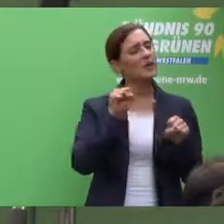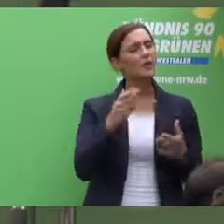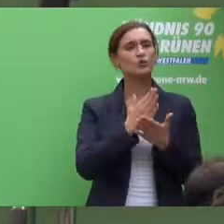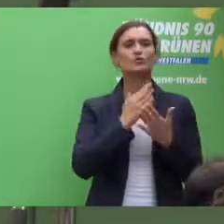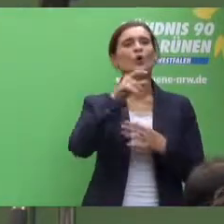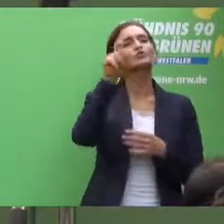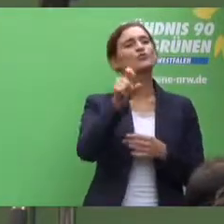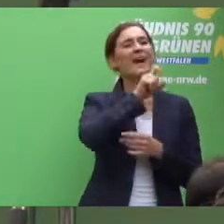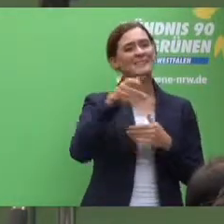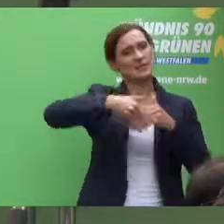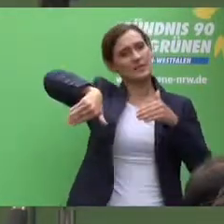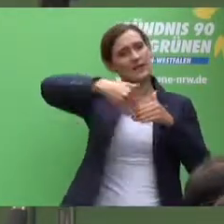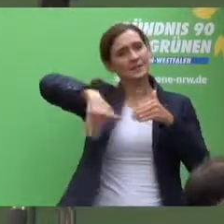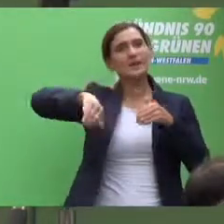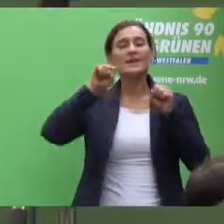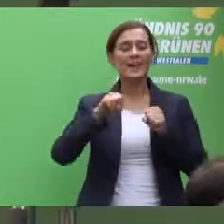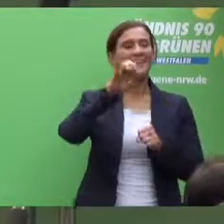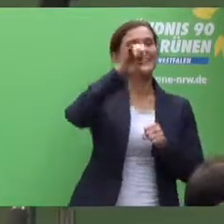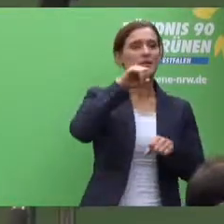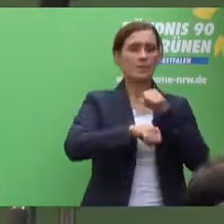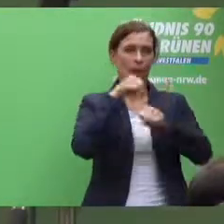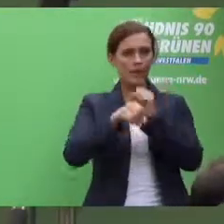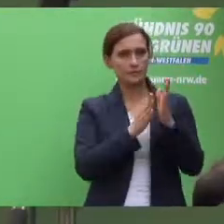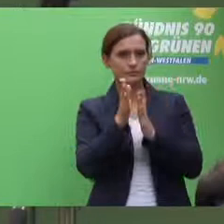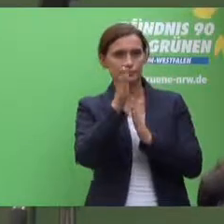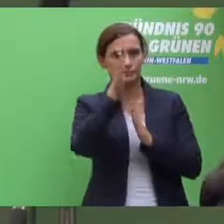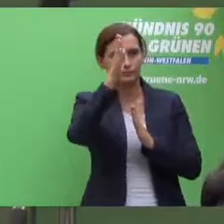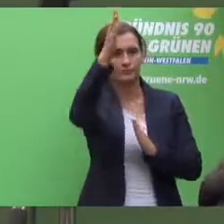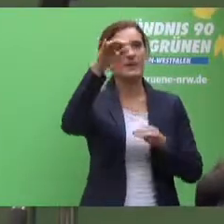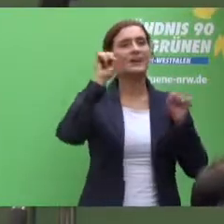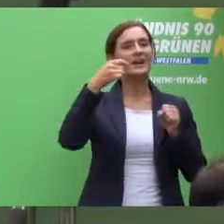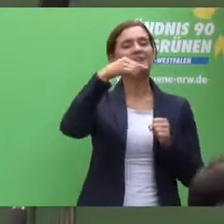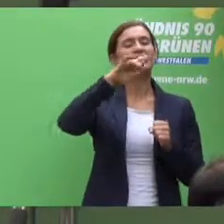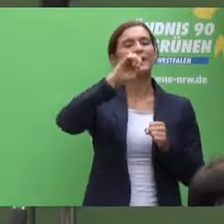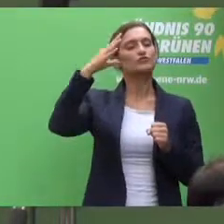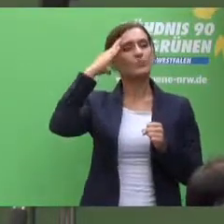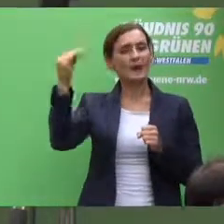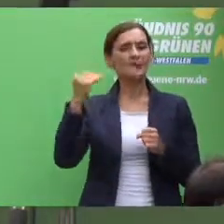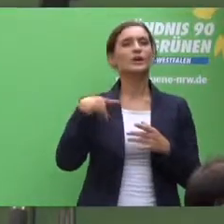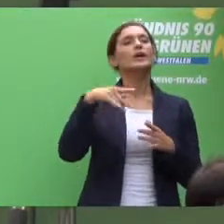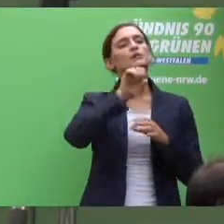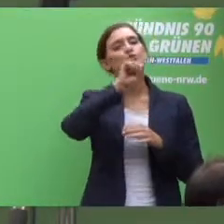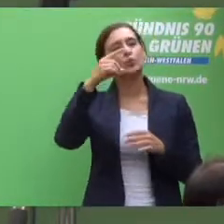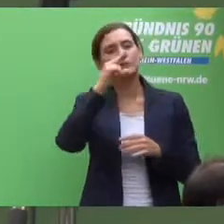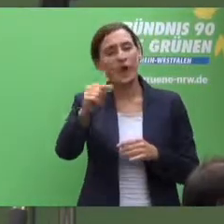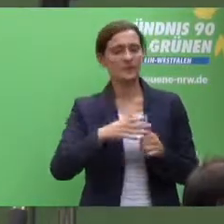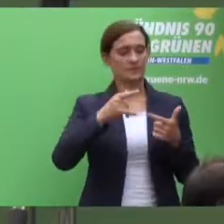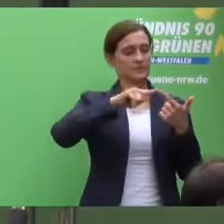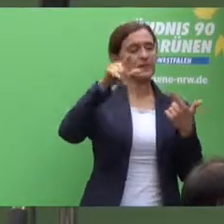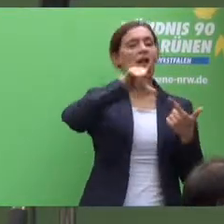ein E-Bike steigen und nach Norden fahren. Dann grüßt mir Winfried Kretschmann in Stuttgart, Evelyn Lemke,